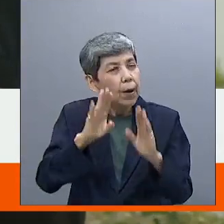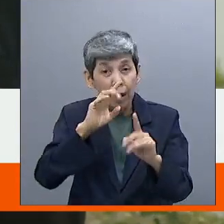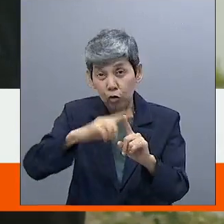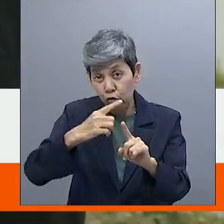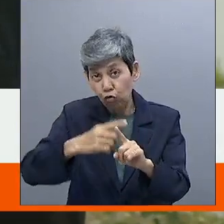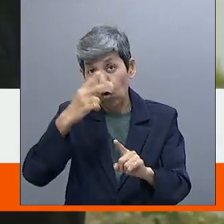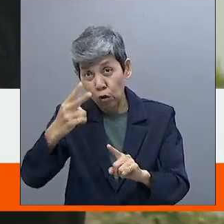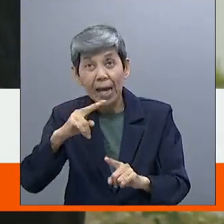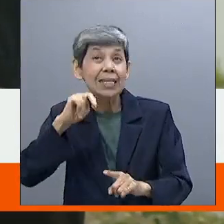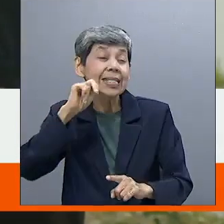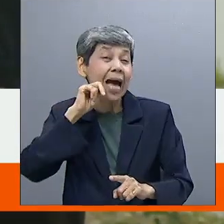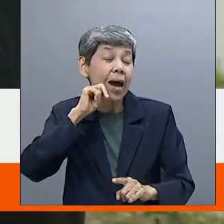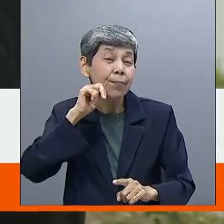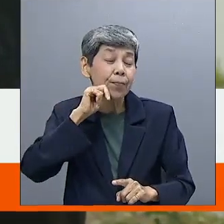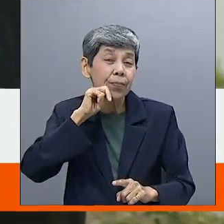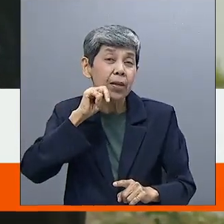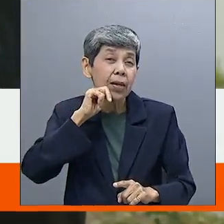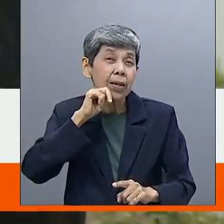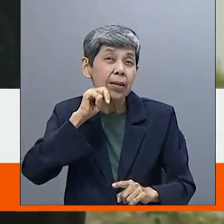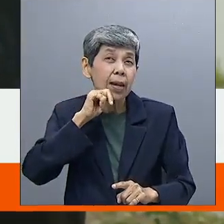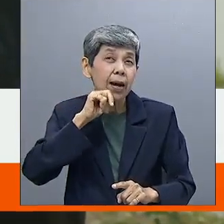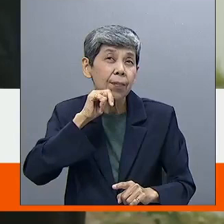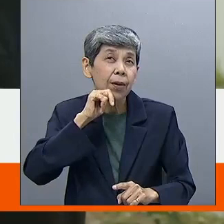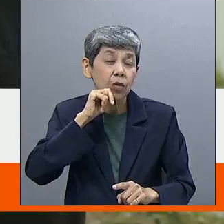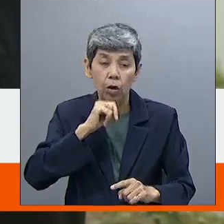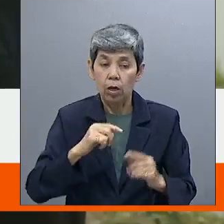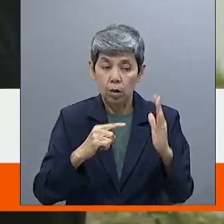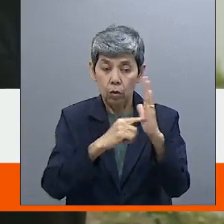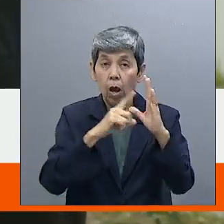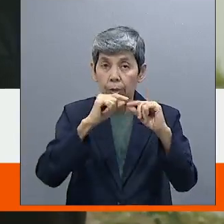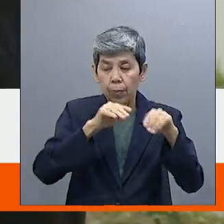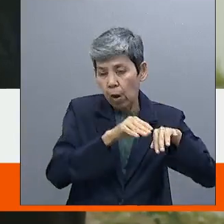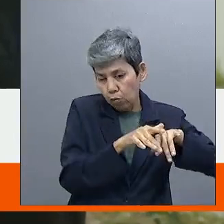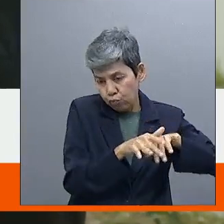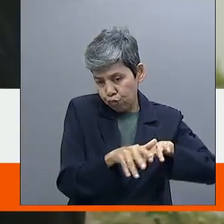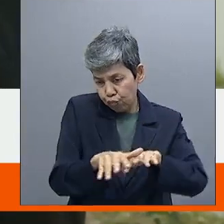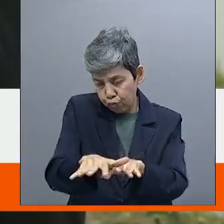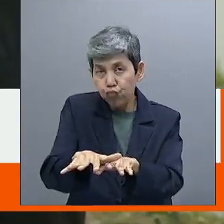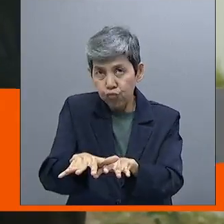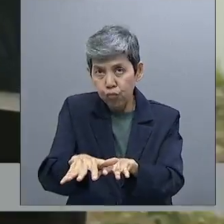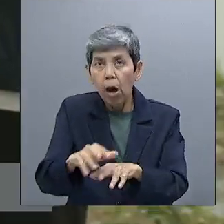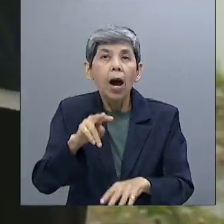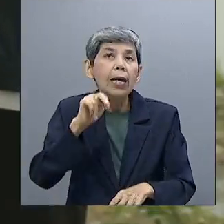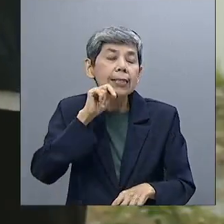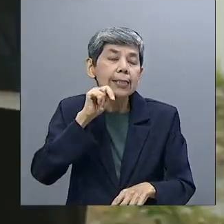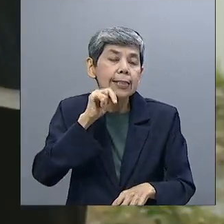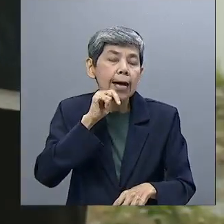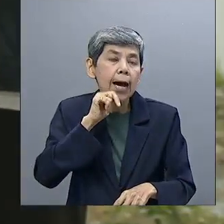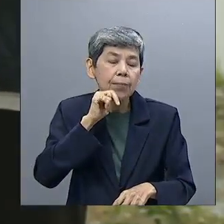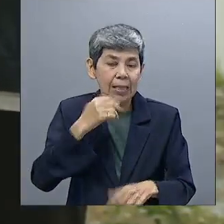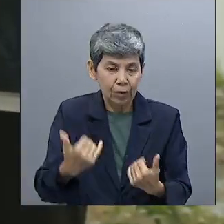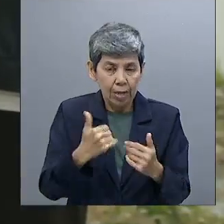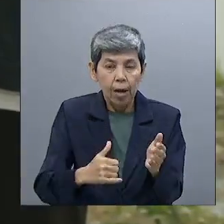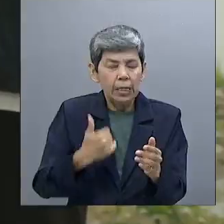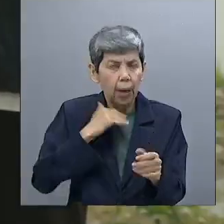เนี่ยน้ำจากต้นต้นน้ำที่เพชรบูรณ์จะไหลเข้าแล้วนะครับเพราะฉะนั้นปริมาณน้ำที่ที่มีอยู่